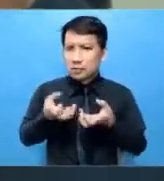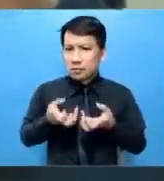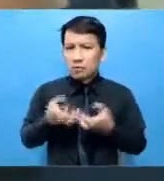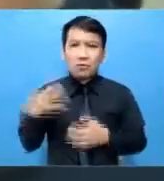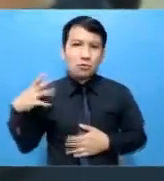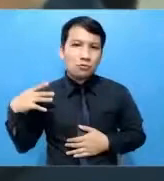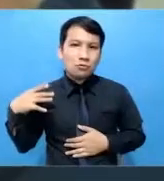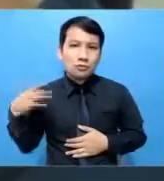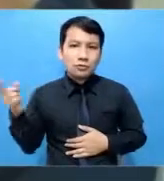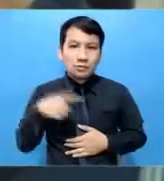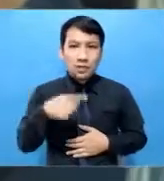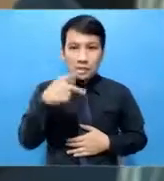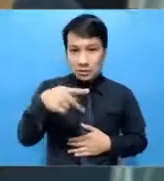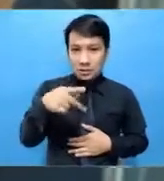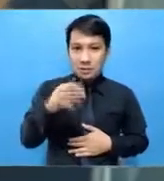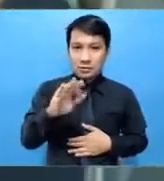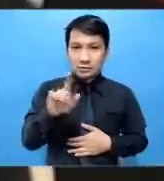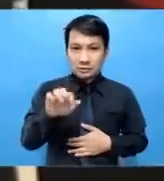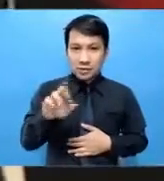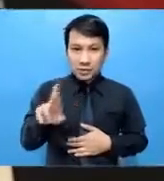Pfizer.